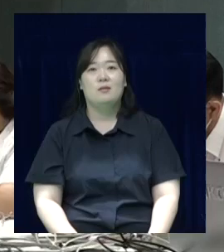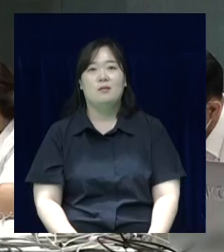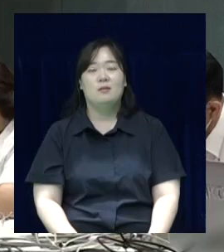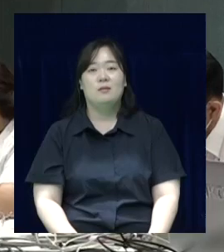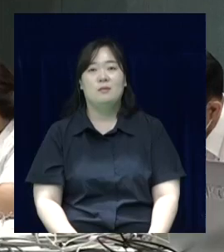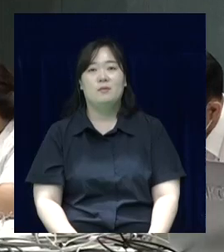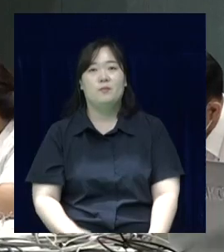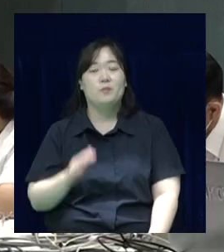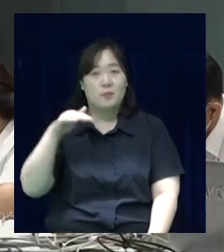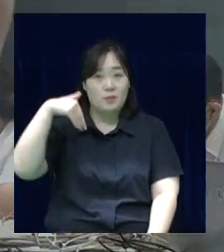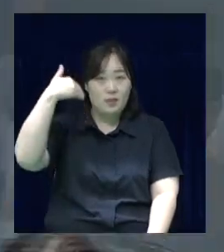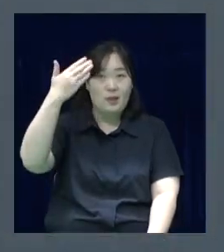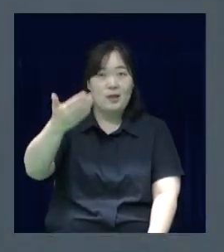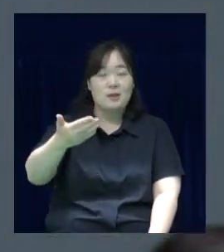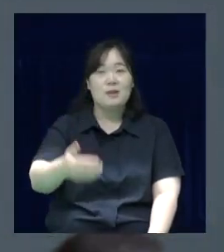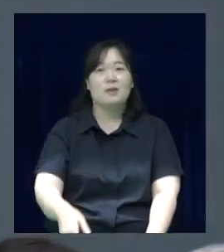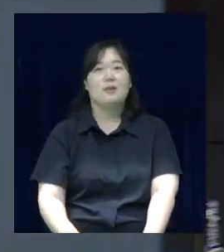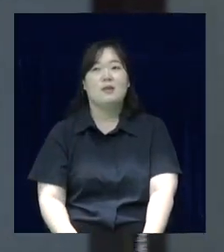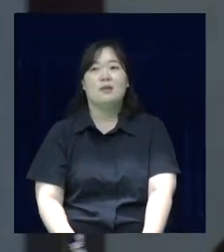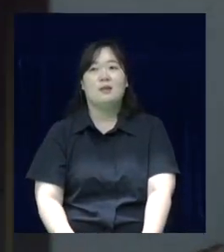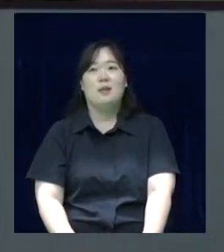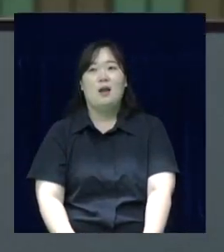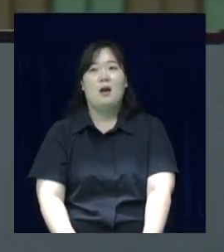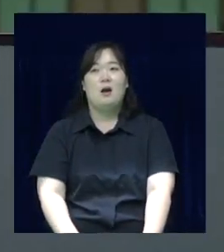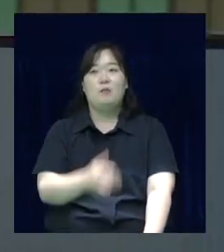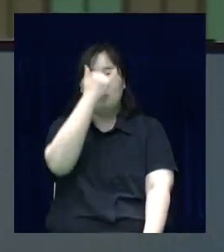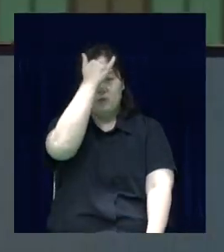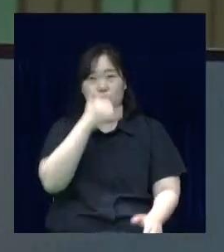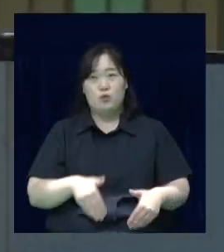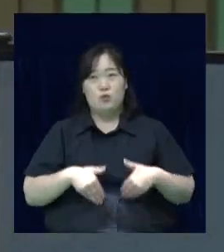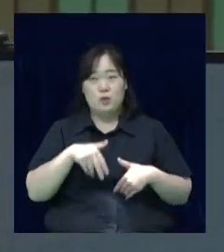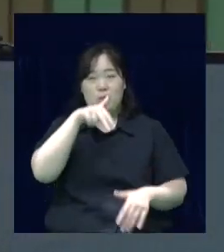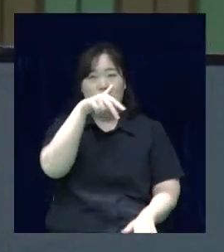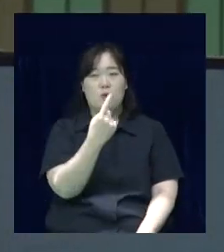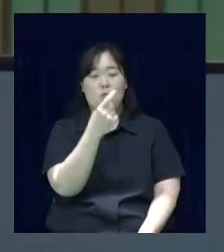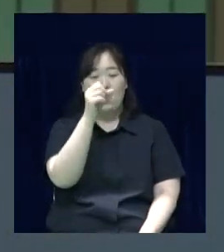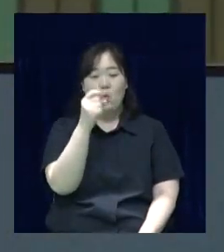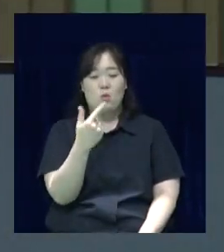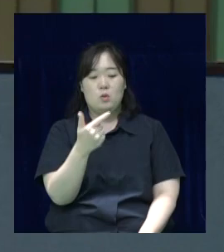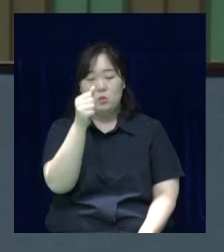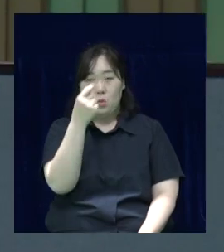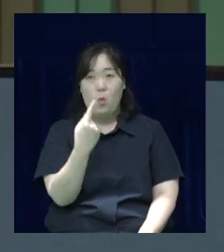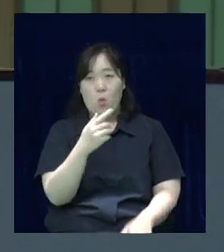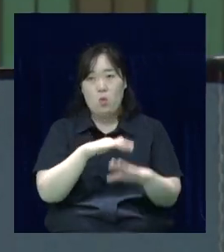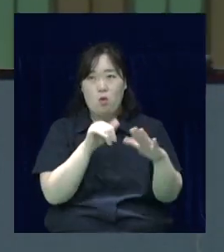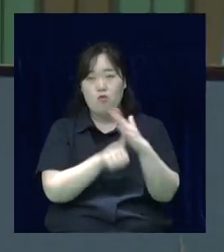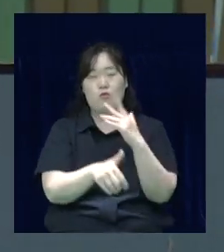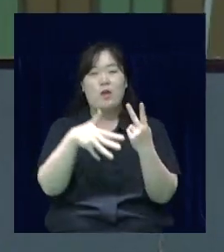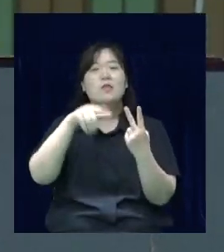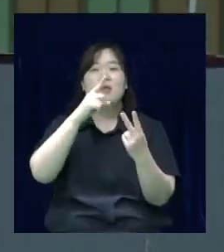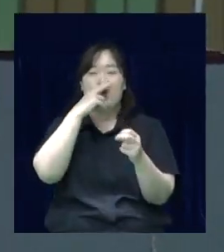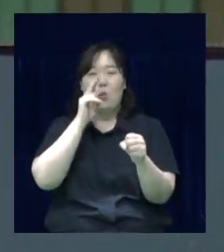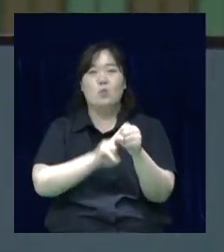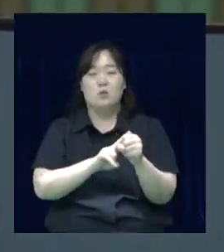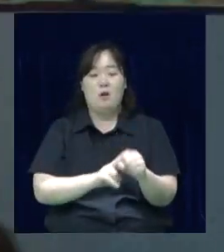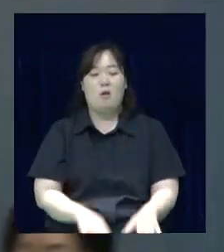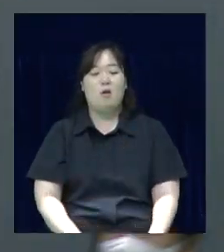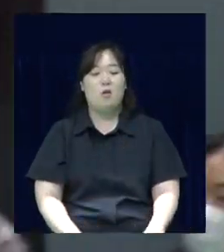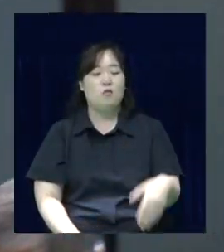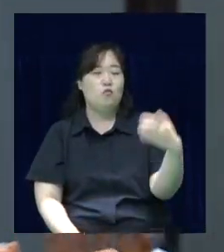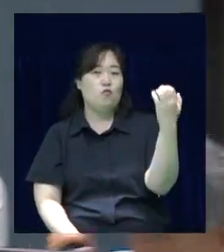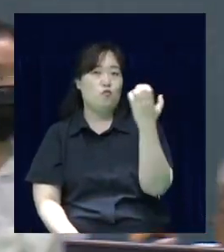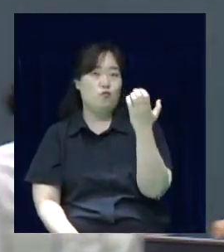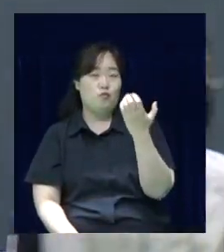자, 그리고 이어서 충남 소속 조은호 선수의 2차 시도가 이어지겠습니다.